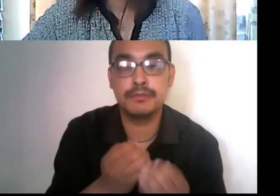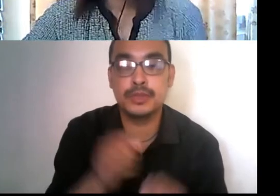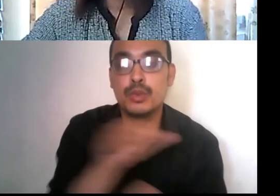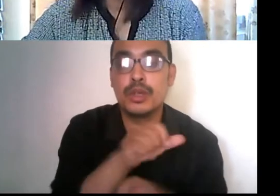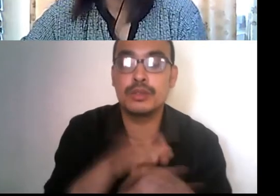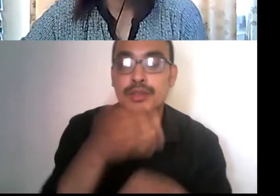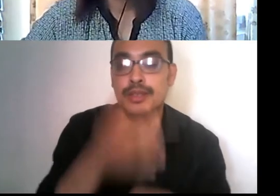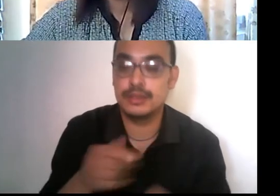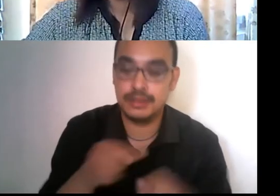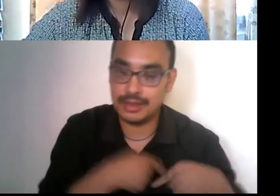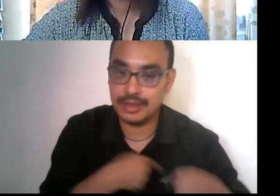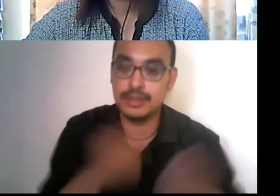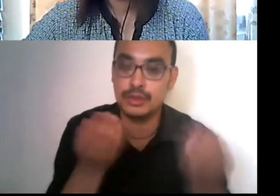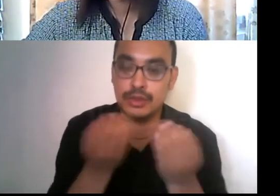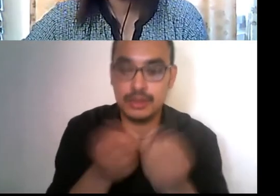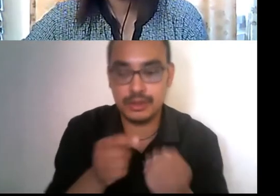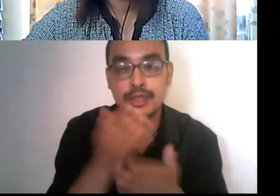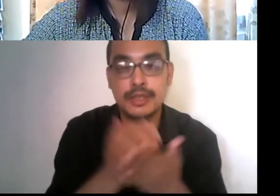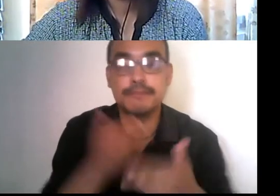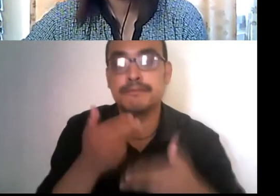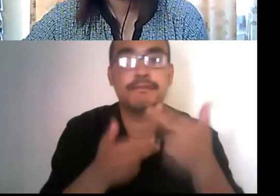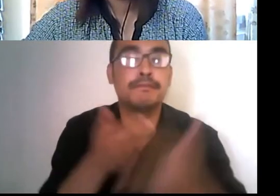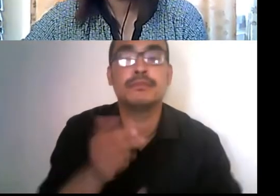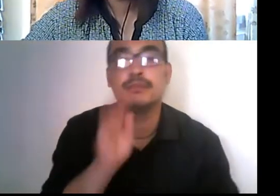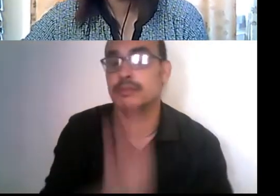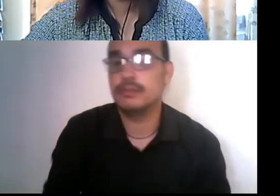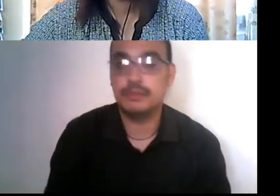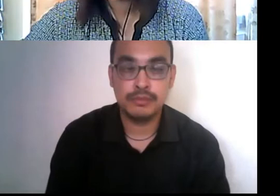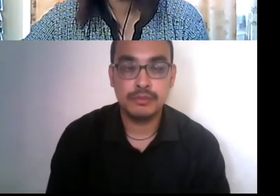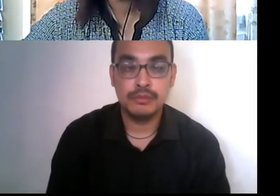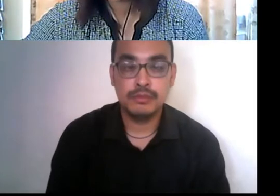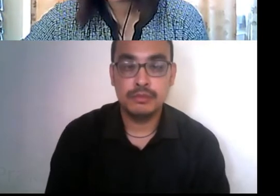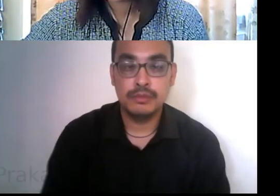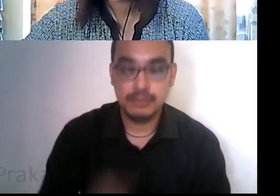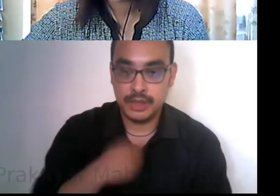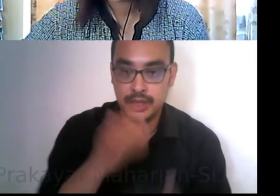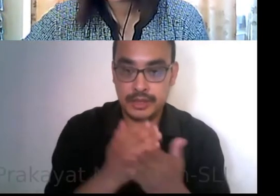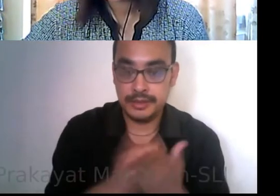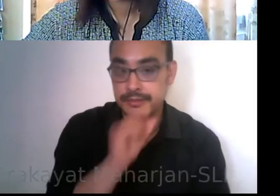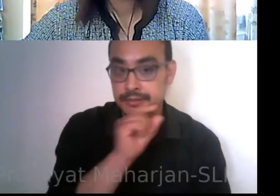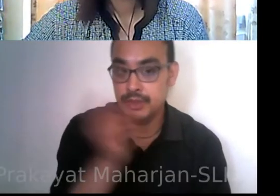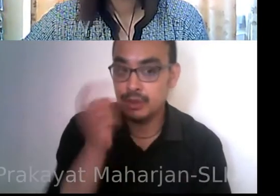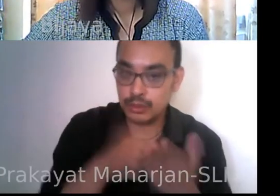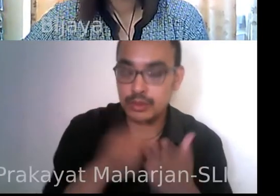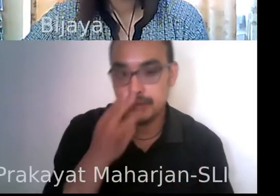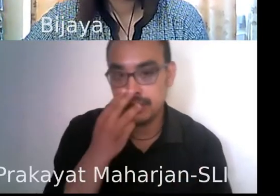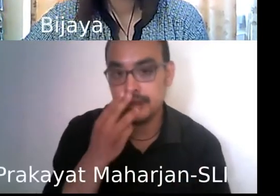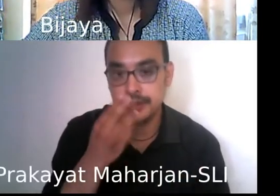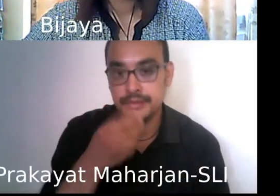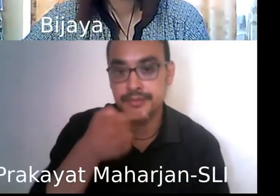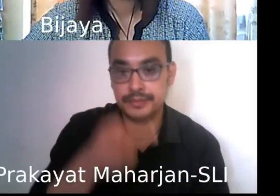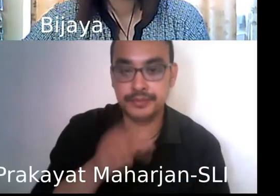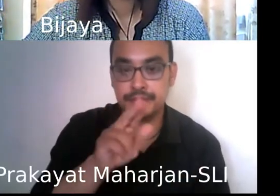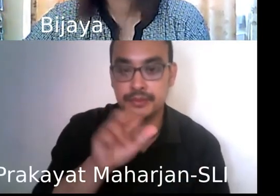हार्दिक स्वागत गर्दै म यो कार्यक्रमलाई अगाडि बढाउन चाहन्छु। म कार्यक्रमको सुरुमा हजुर म निजलाजीबाट सुरु गर्न